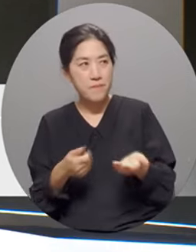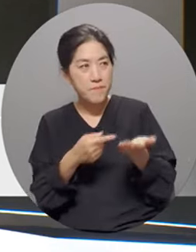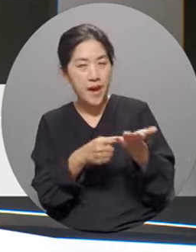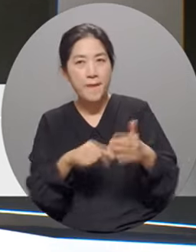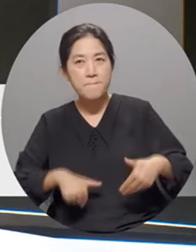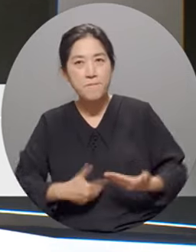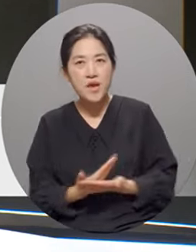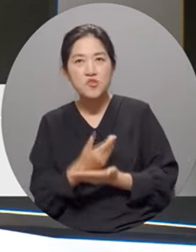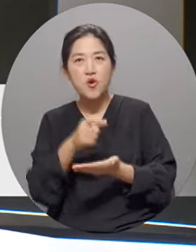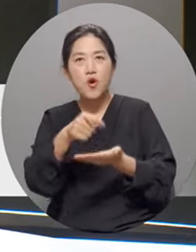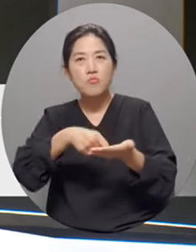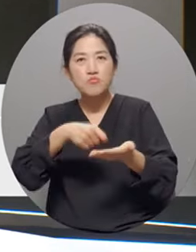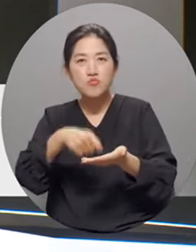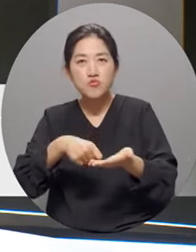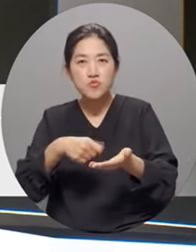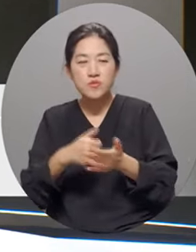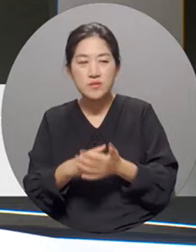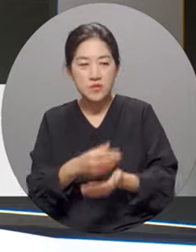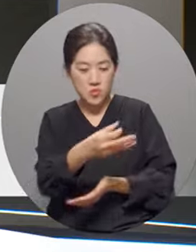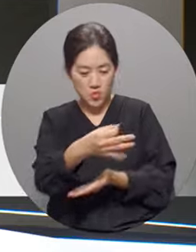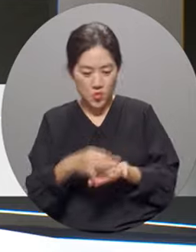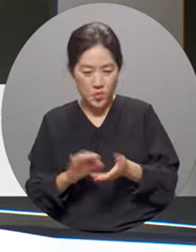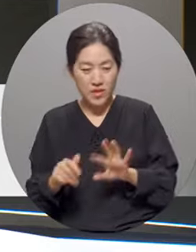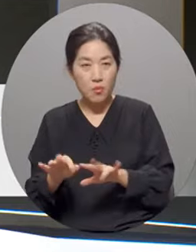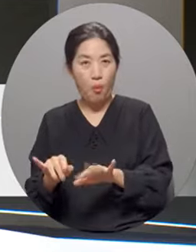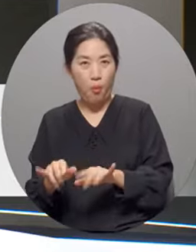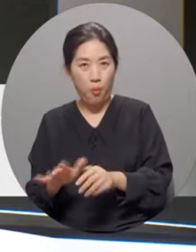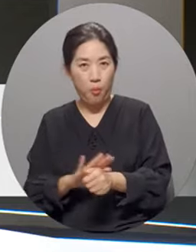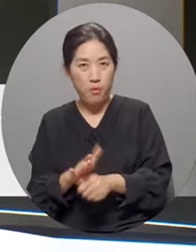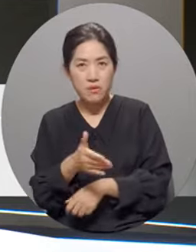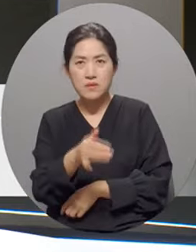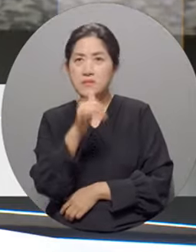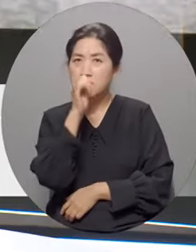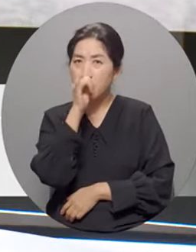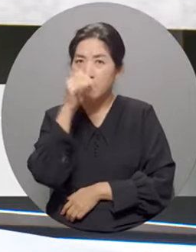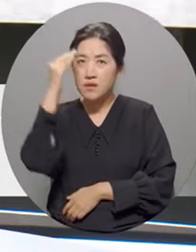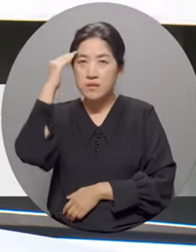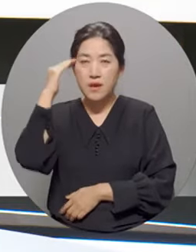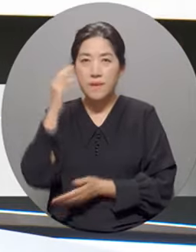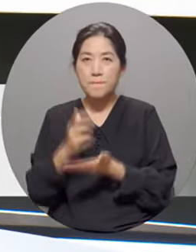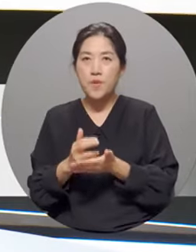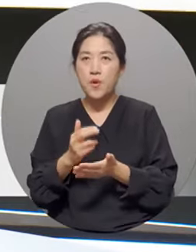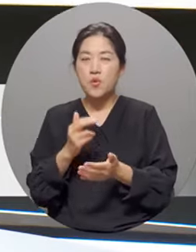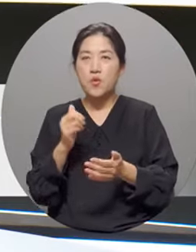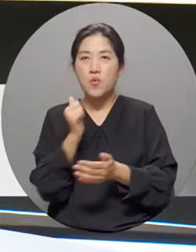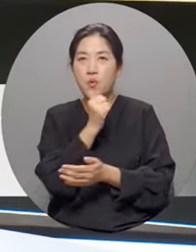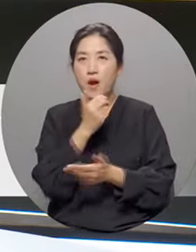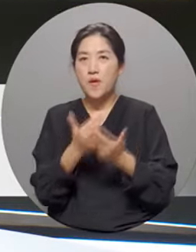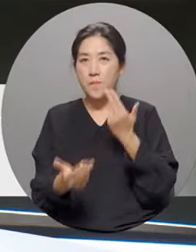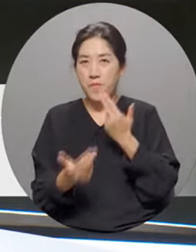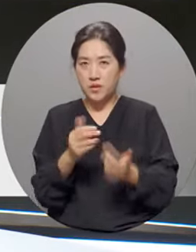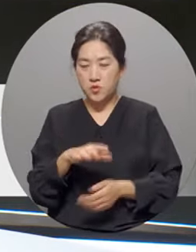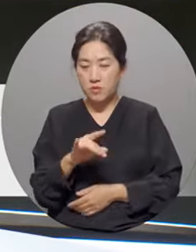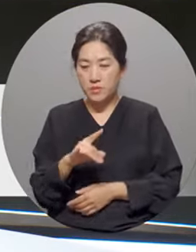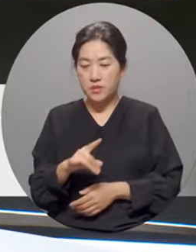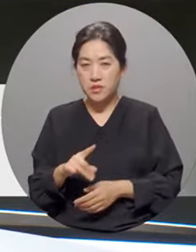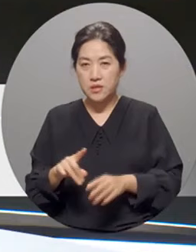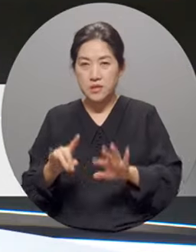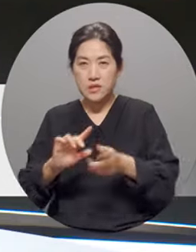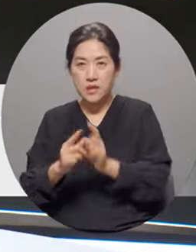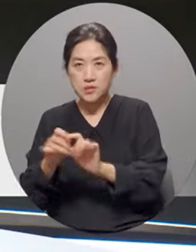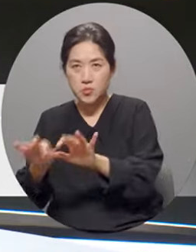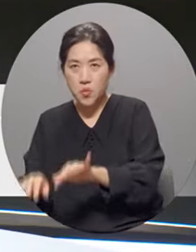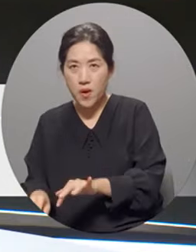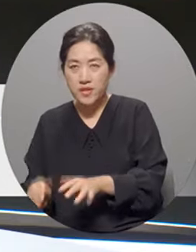반성문을 돈받고 대신 써주는 업체들도 있는데요 대한변호사협회가 처음으로 대필 업체에 관여한 변호사들에